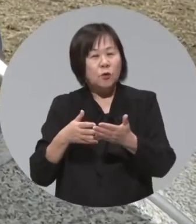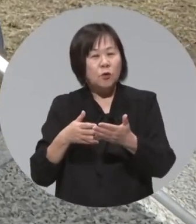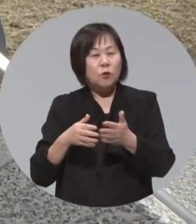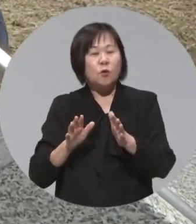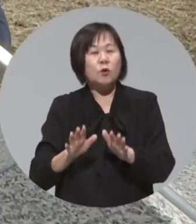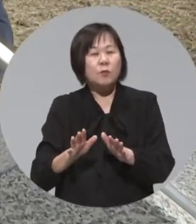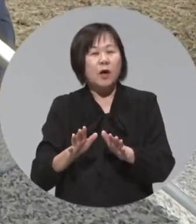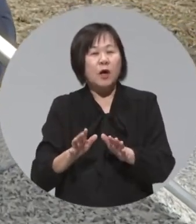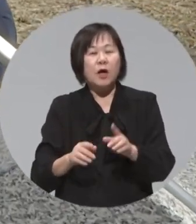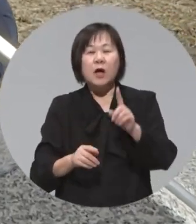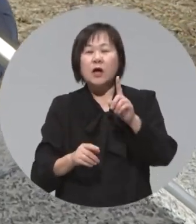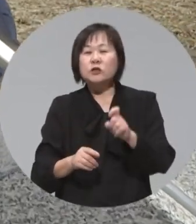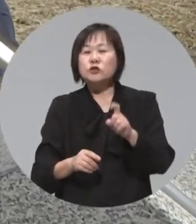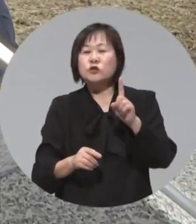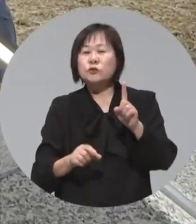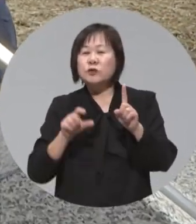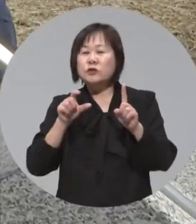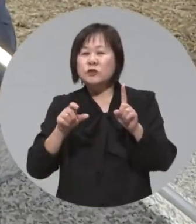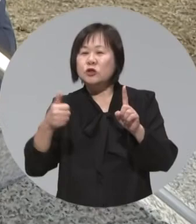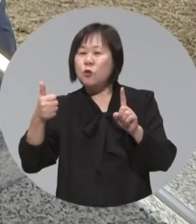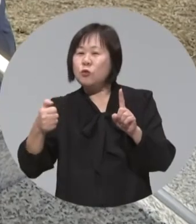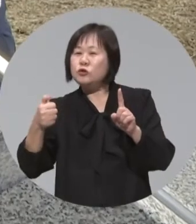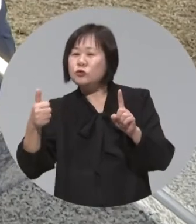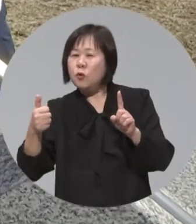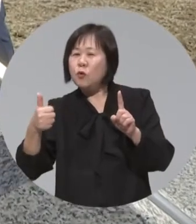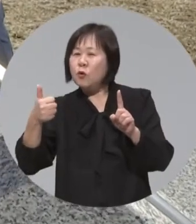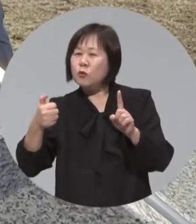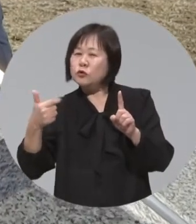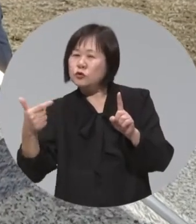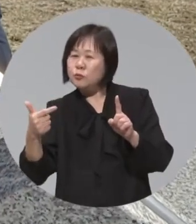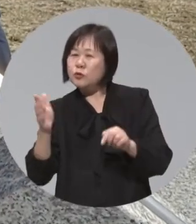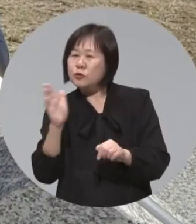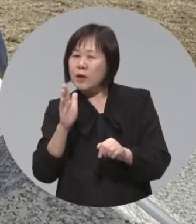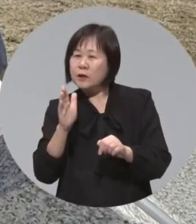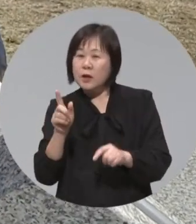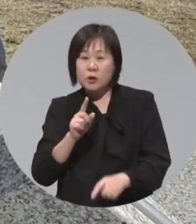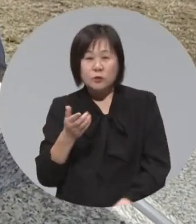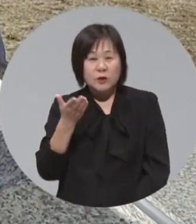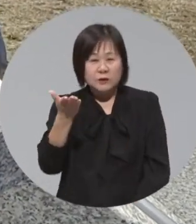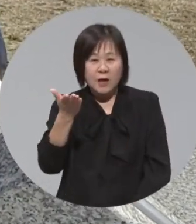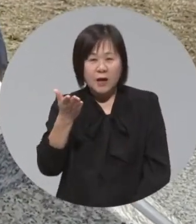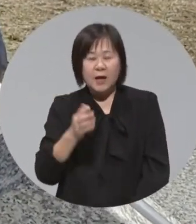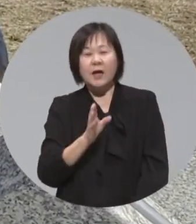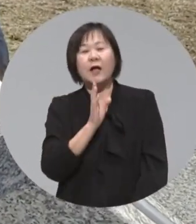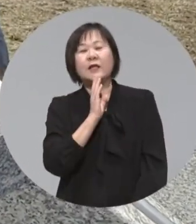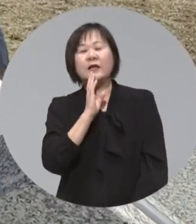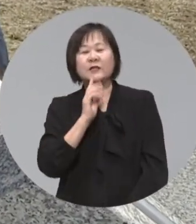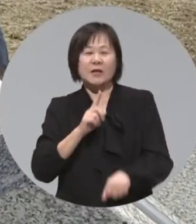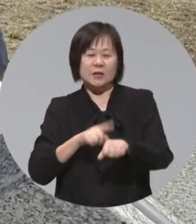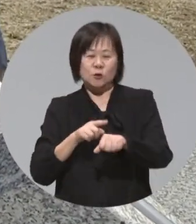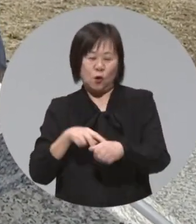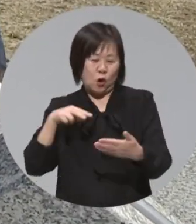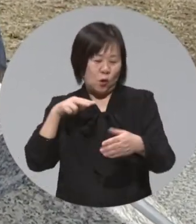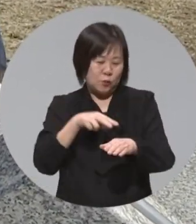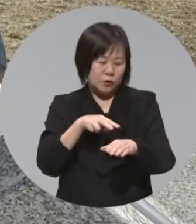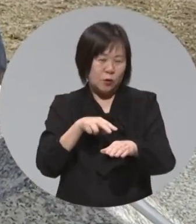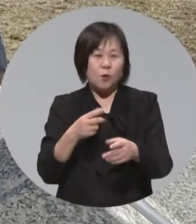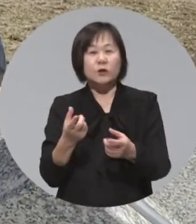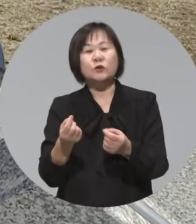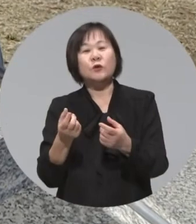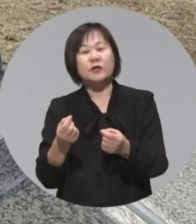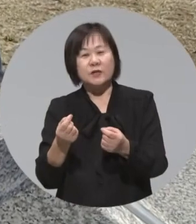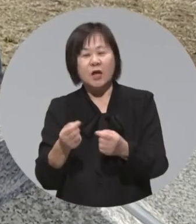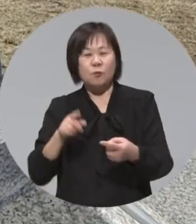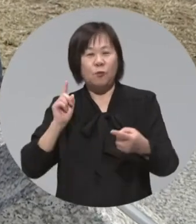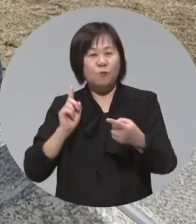11時55分か56分ぐらいだと思います。どうですか？ 確かに時計を見ると11時55分